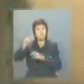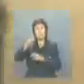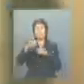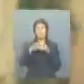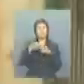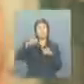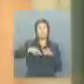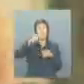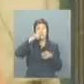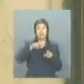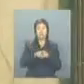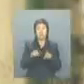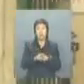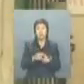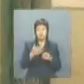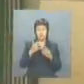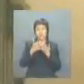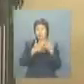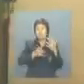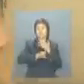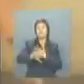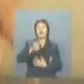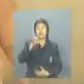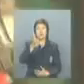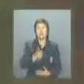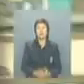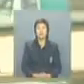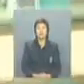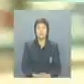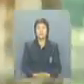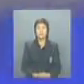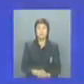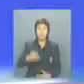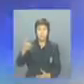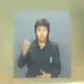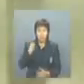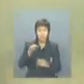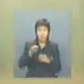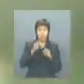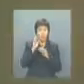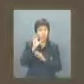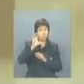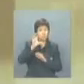าลก็ได้กำหนดเงื่อนไขเหมือนกับนายจตุพรแต่ว่าเพิ่มนะคะห้ามเดินทางออกนอกประเทศค่ะ